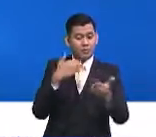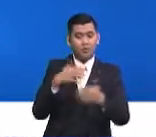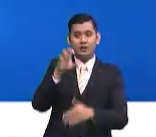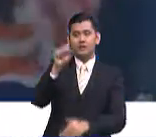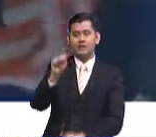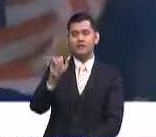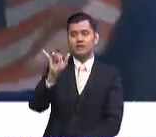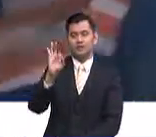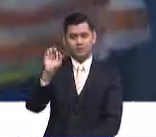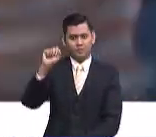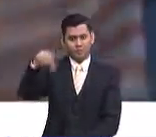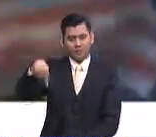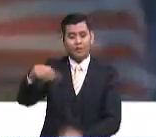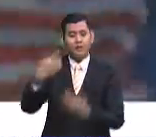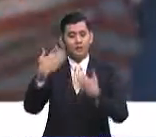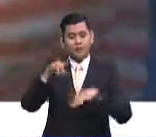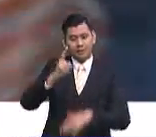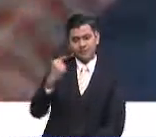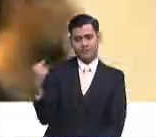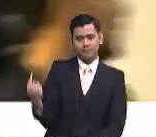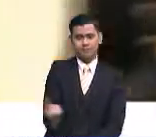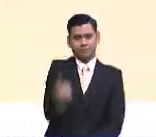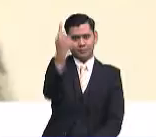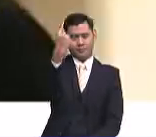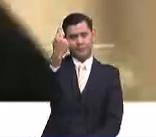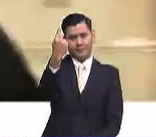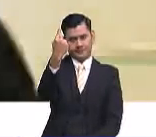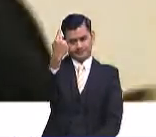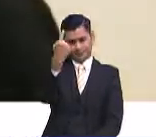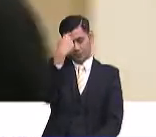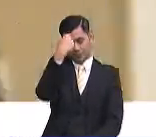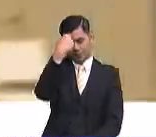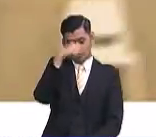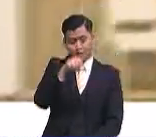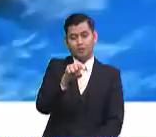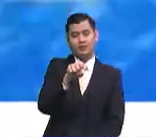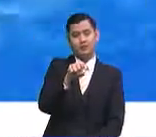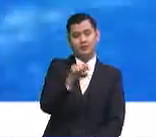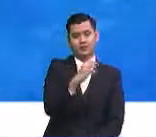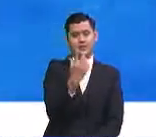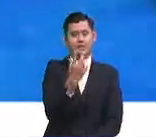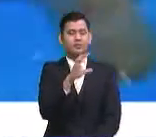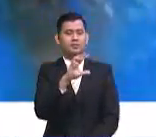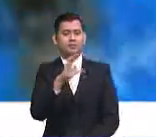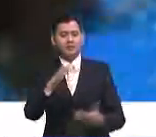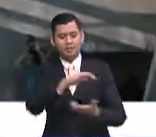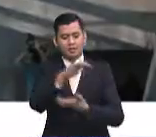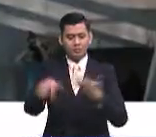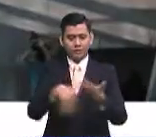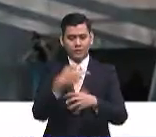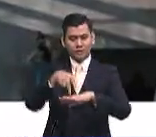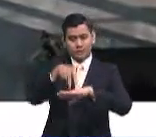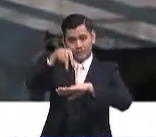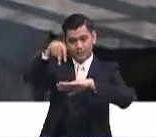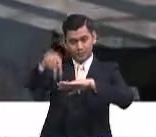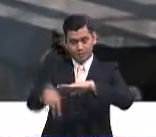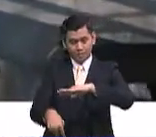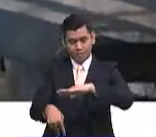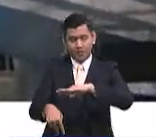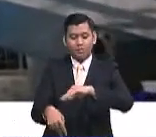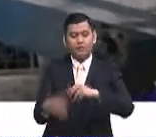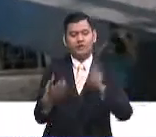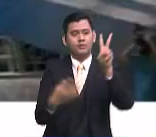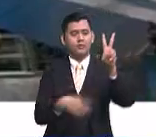dalam kejohanan Grand Prix Terjun Fina menerusi acara 3 meter papan anjal seirama campuran bersama Eng Yan Yi